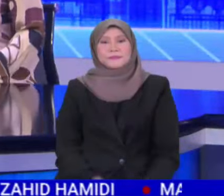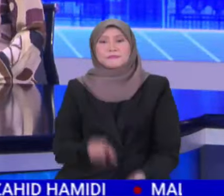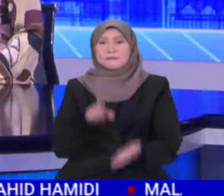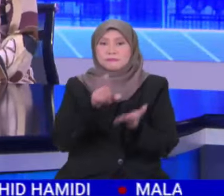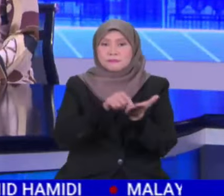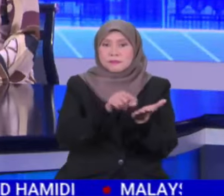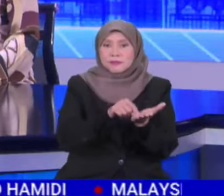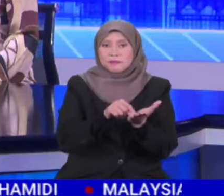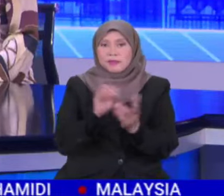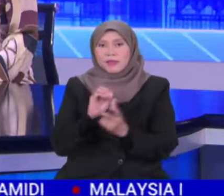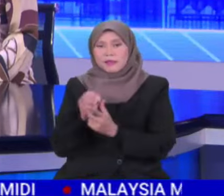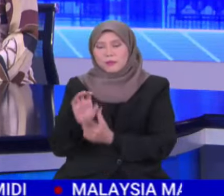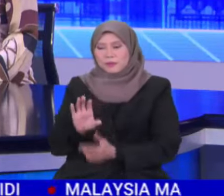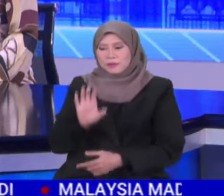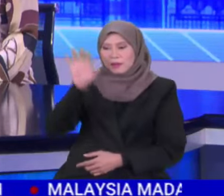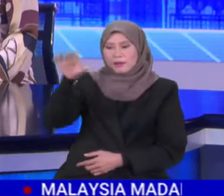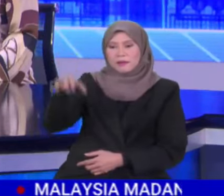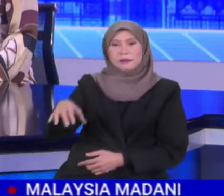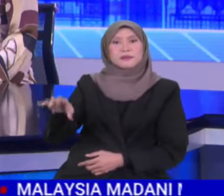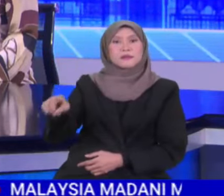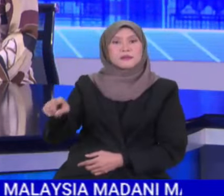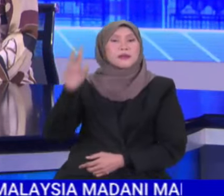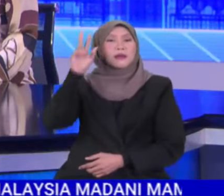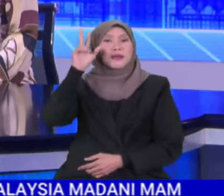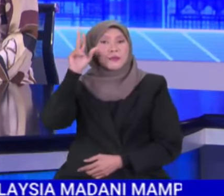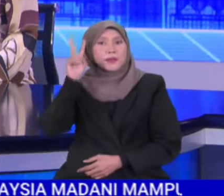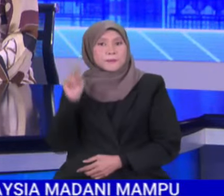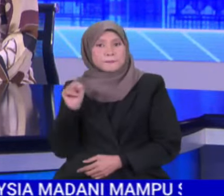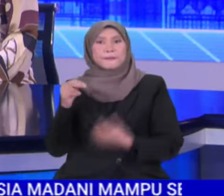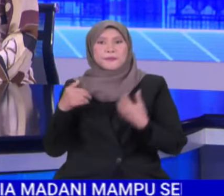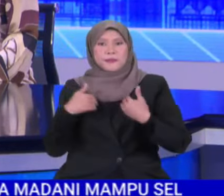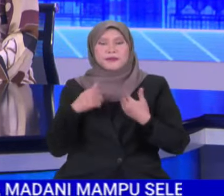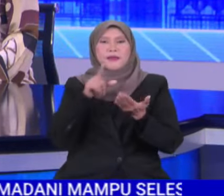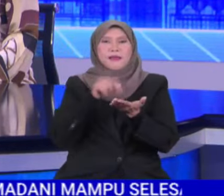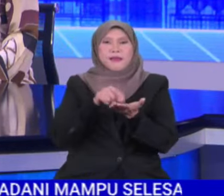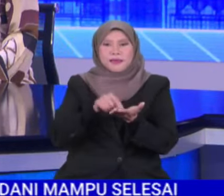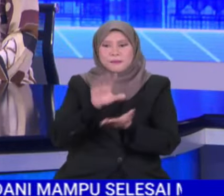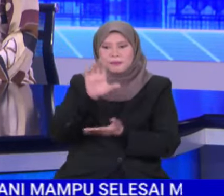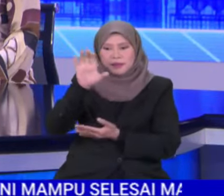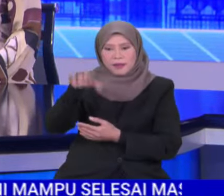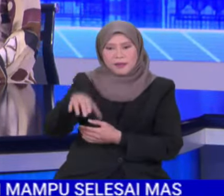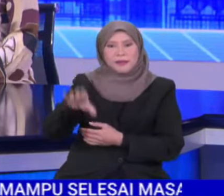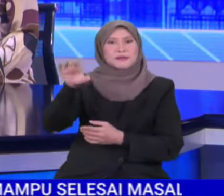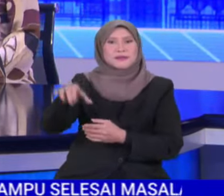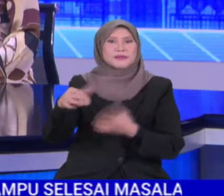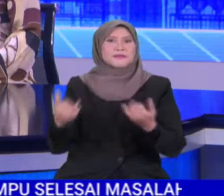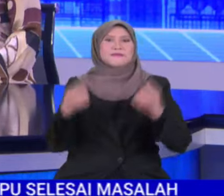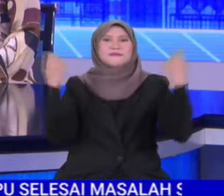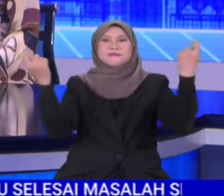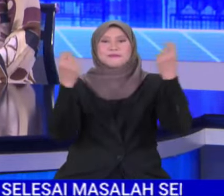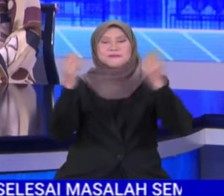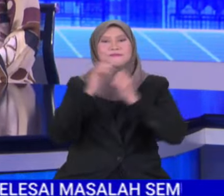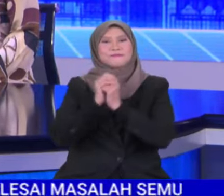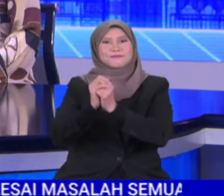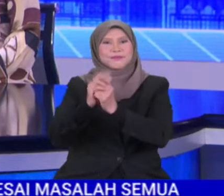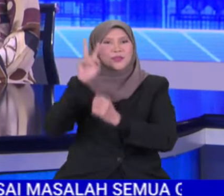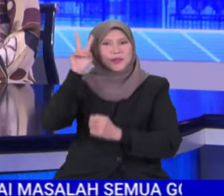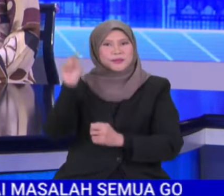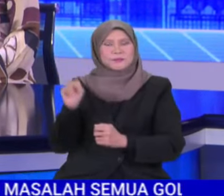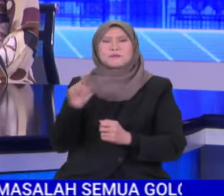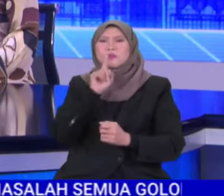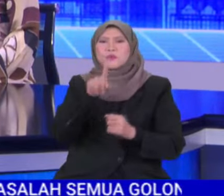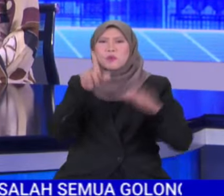Ayam atau naga. Di Vietnam ada ayam naga yang menjadi hidangan istimewa sempena sambutan Tahun Baharu Vietnam. Ya,